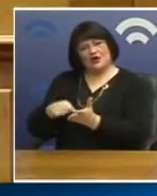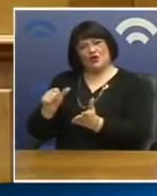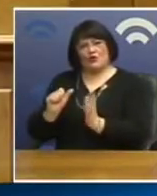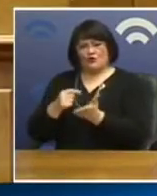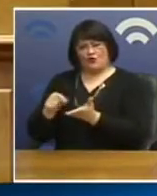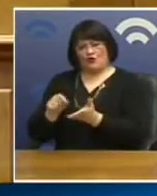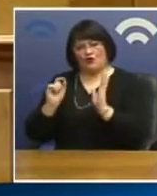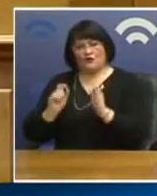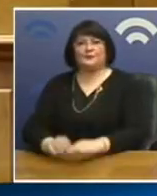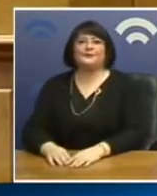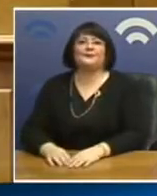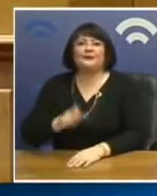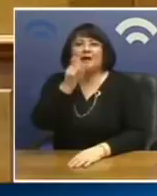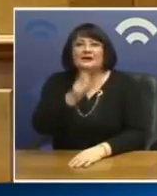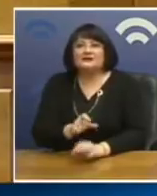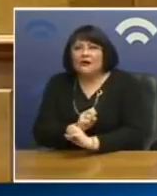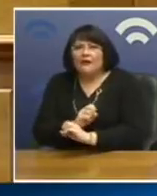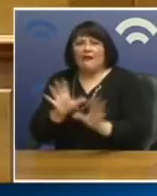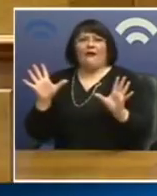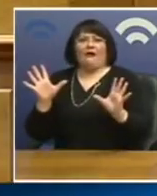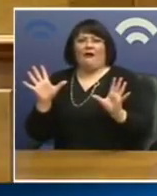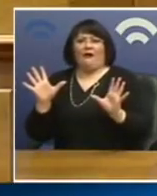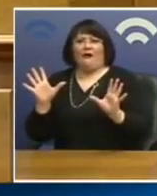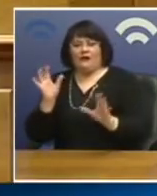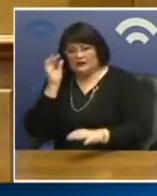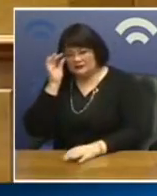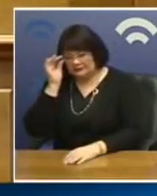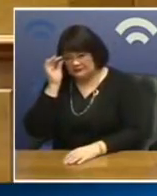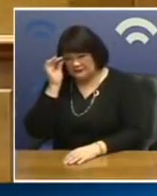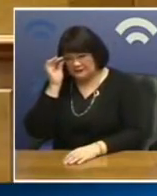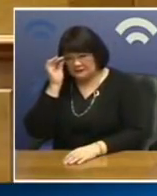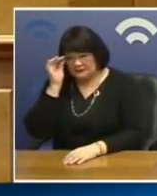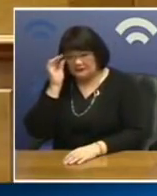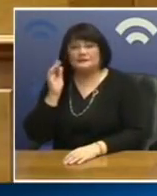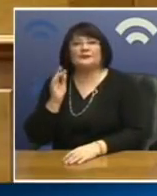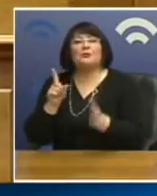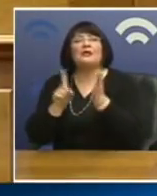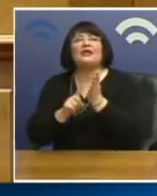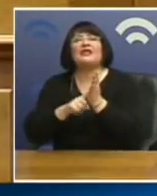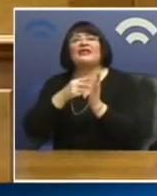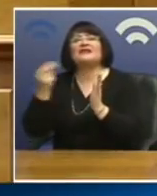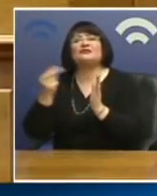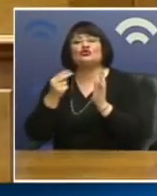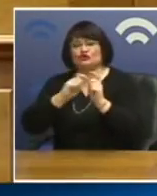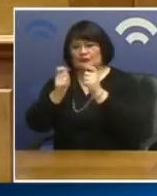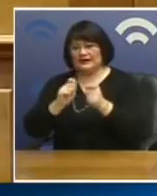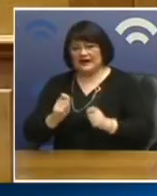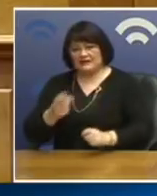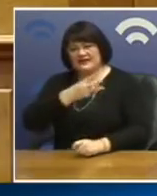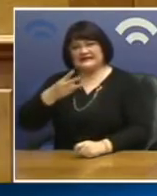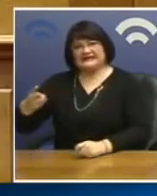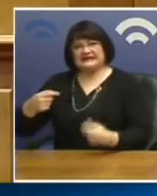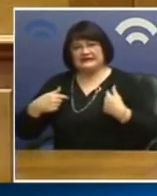Σηκώσατε μεγάλο κουρνιακτό για τη μεγάλη θεσμική μεταρρύθμιση του ΣΥΡΙΖΑ,